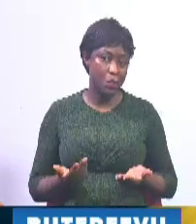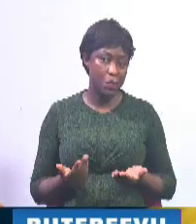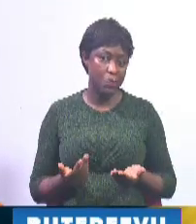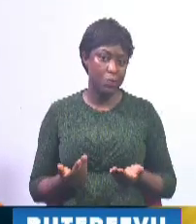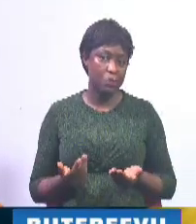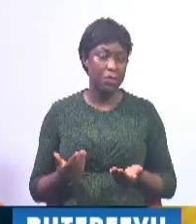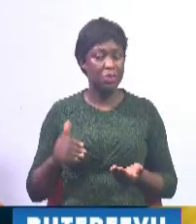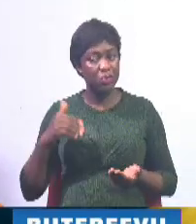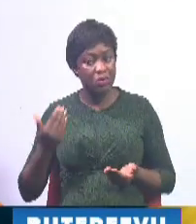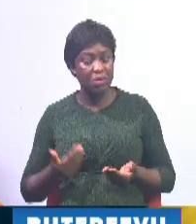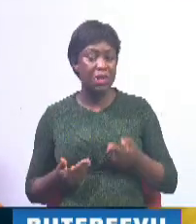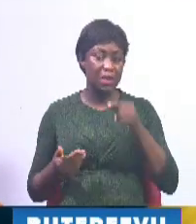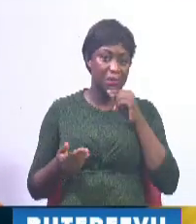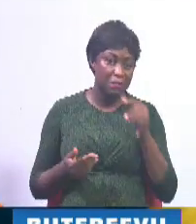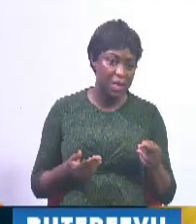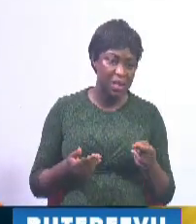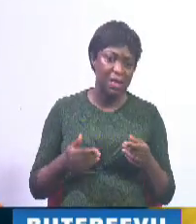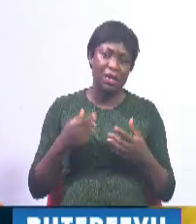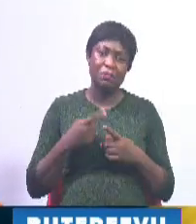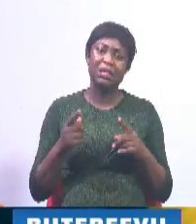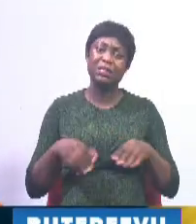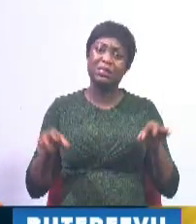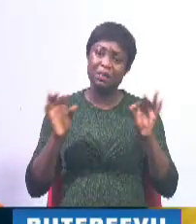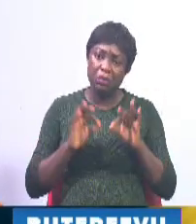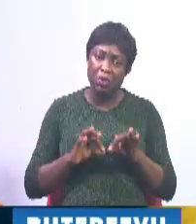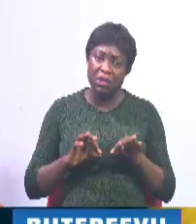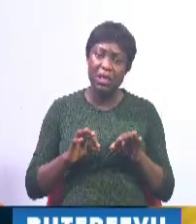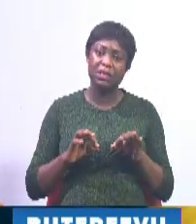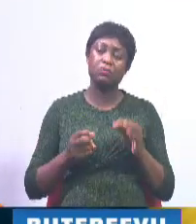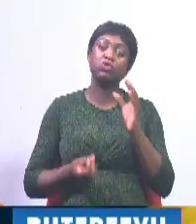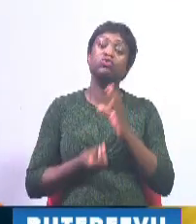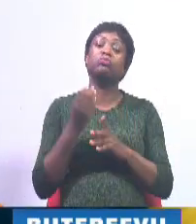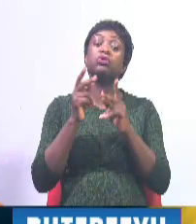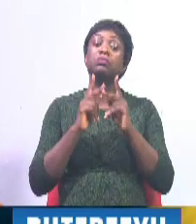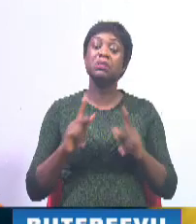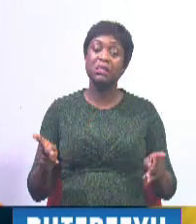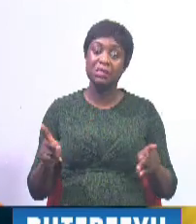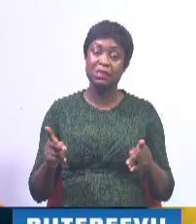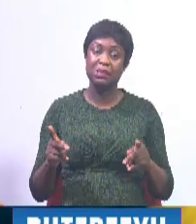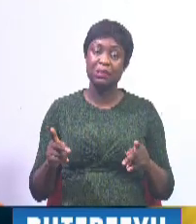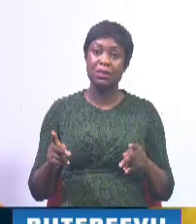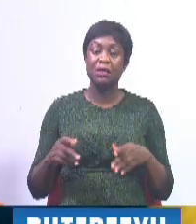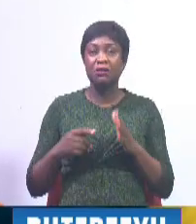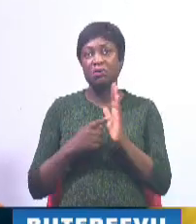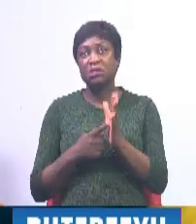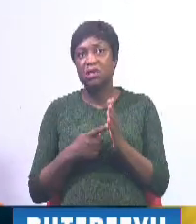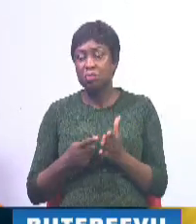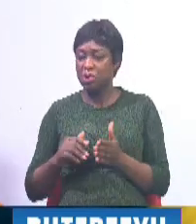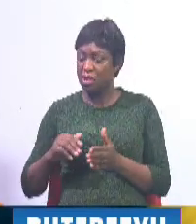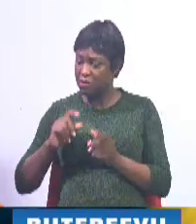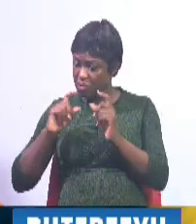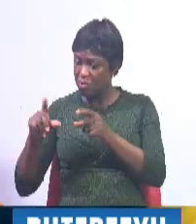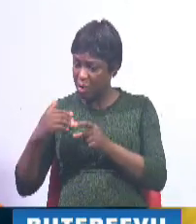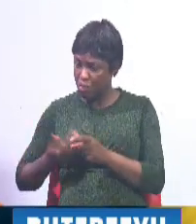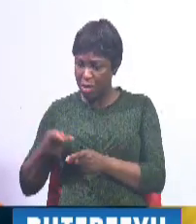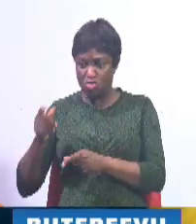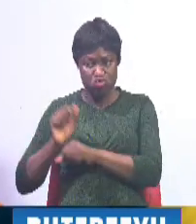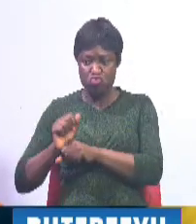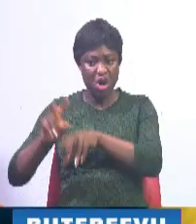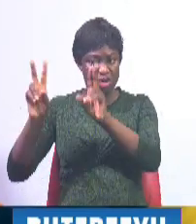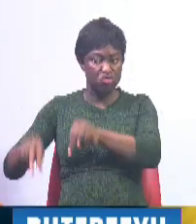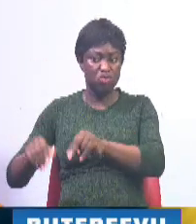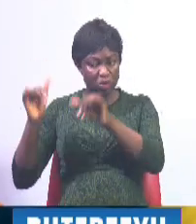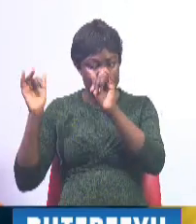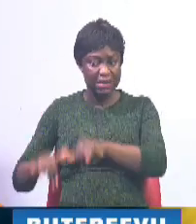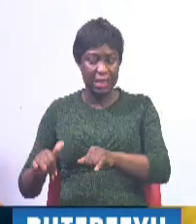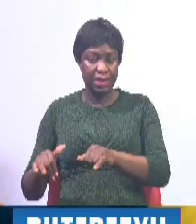mirembe okulaba nti tusobola tutya okubeerawo nga tukulaakulana kubanga bw'ogamba omukyala nti tokola wali obaddeko